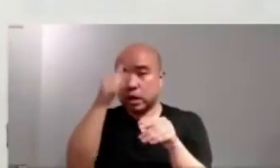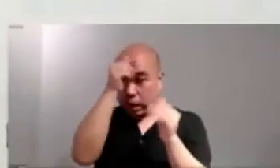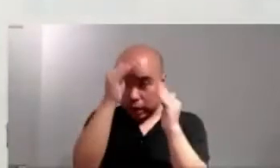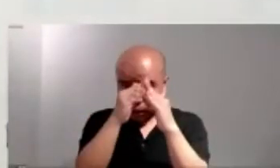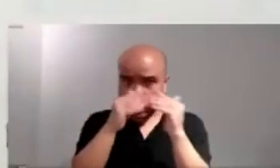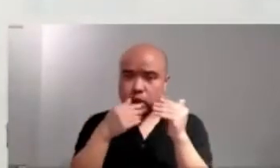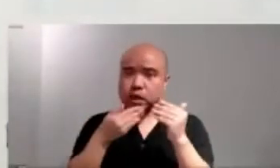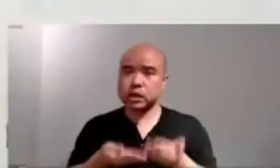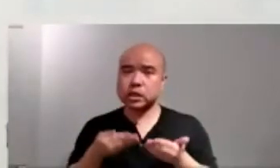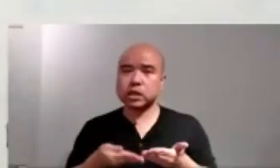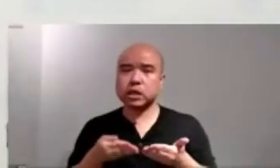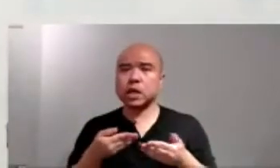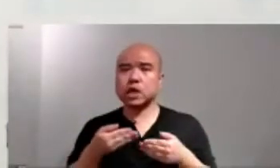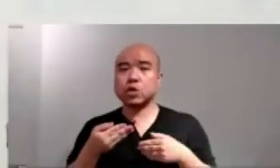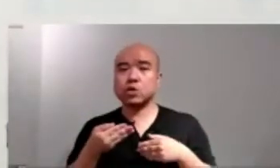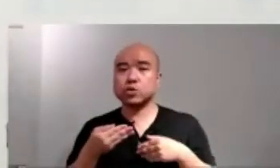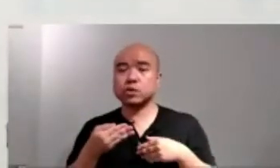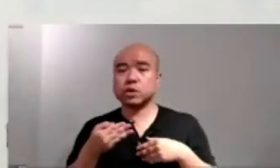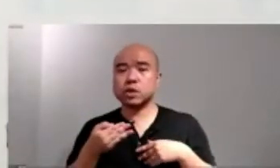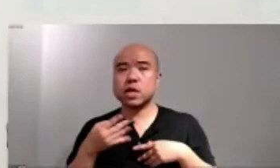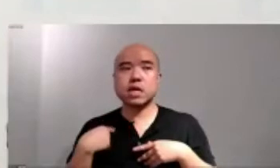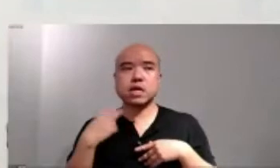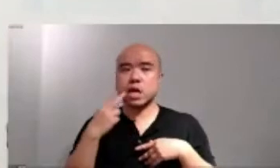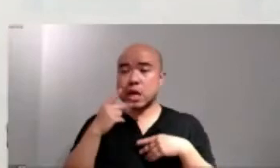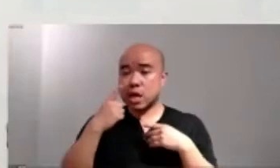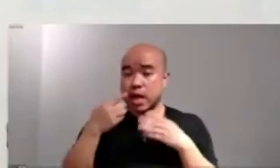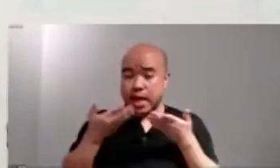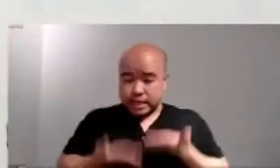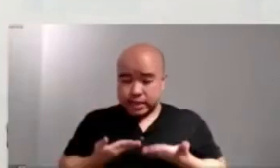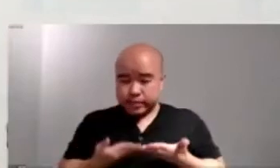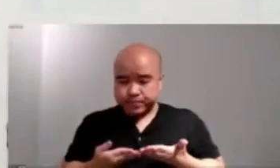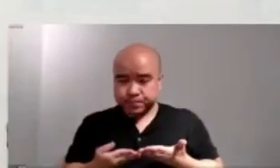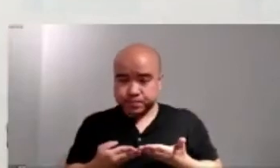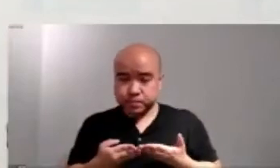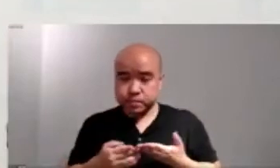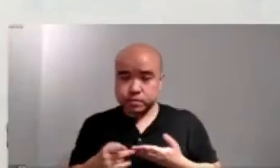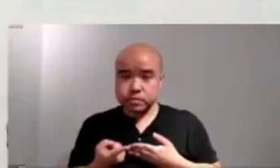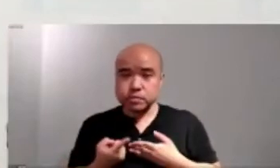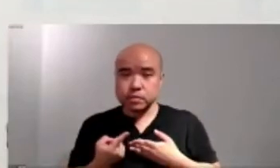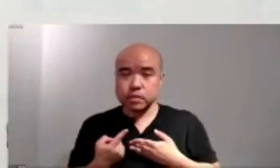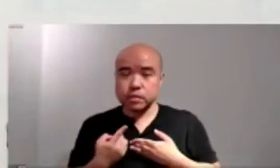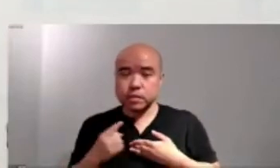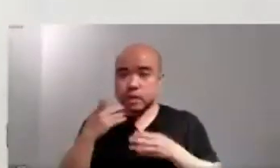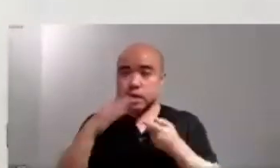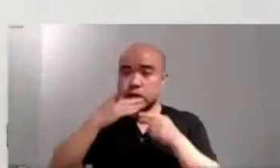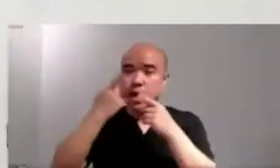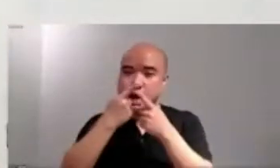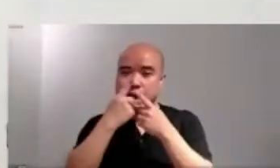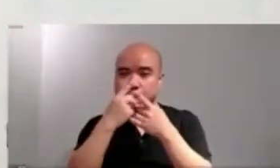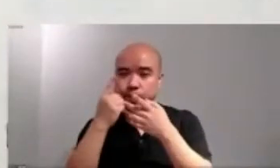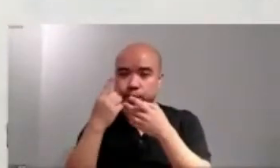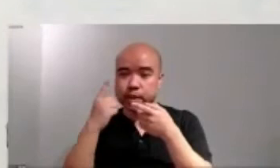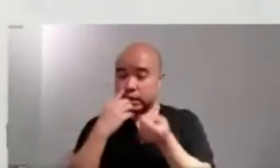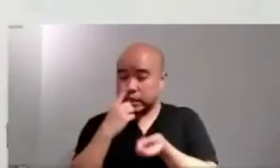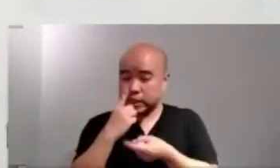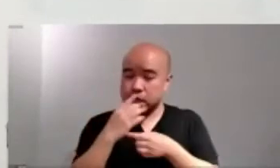測對每一個國家嚟講都好緊要啦。咁所以我哋就同呢兩個化驗所攜手咧，去到做一